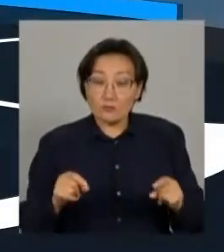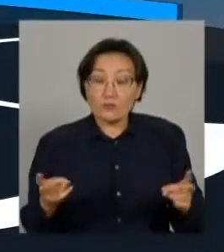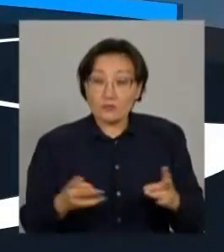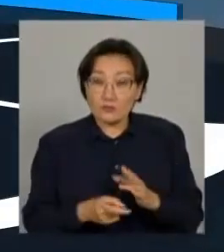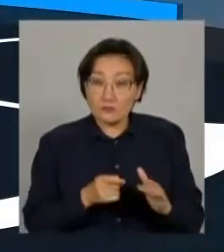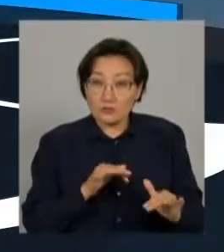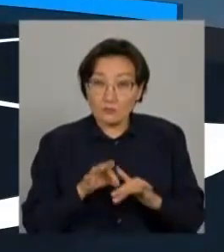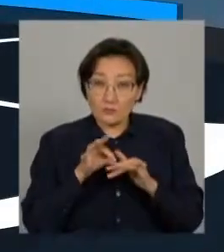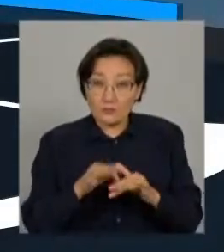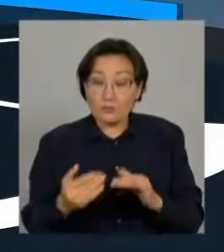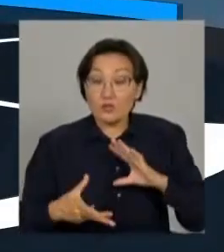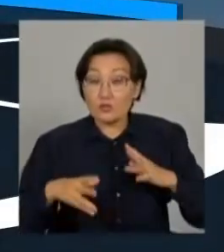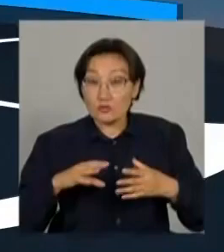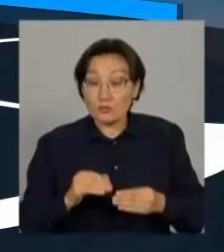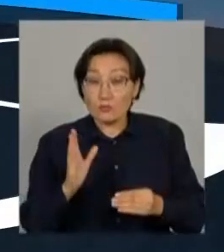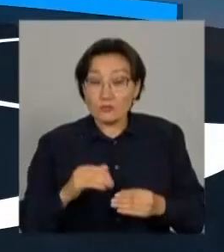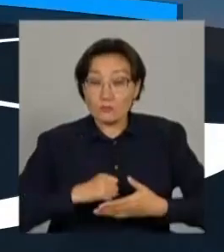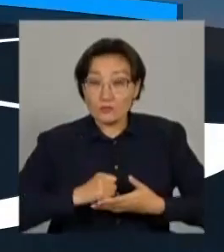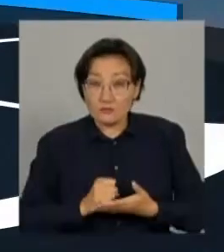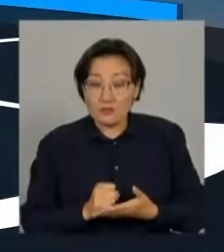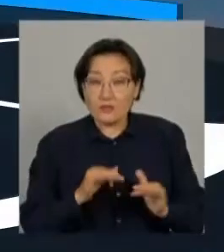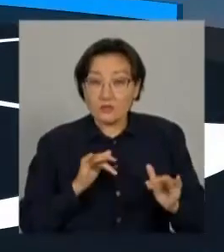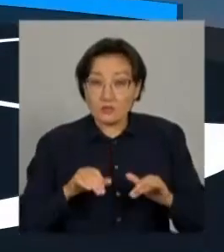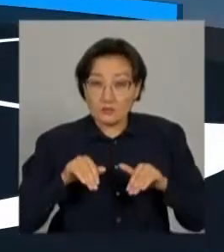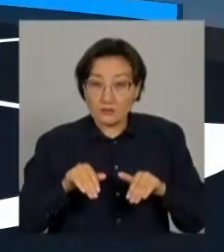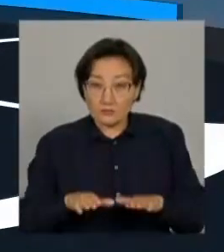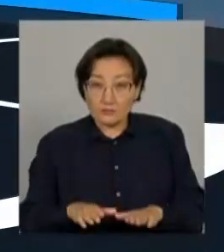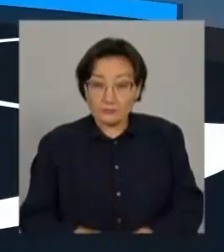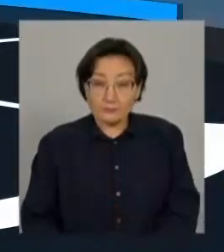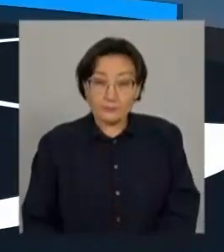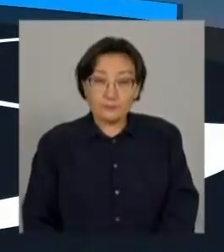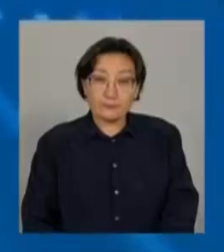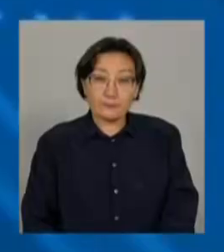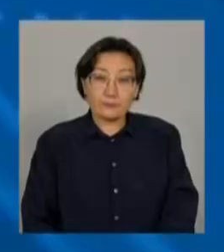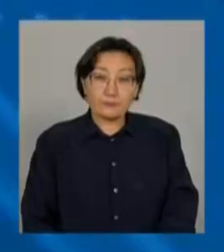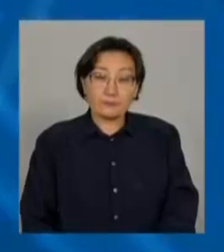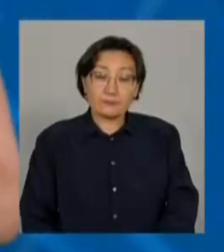соответствующие экспертизы. По его итогам будет принято процессуальное решение.